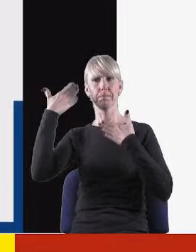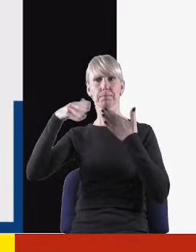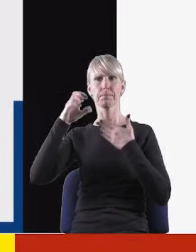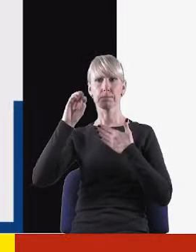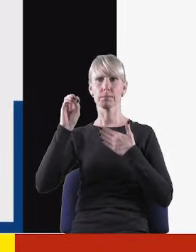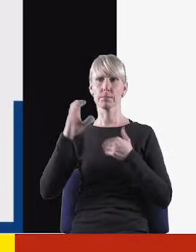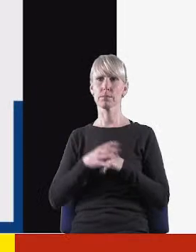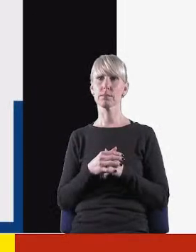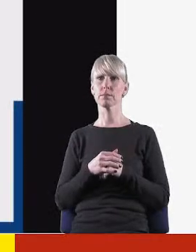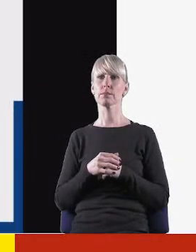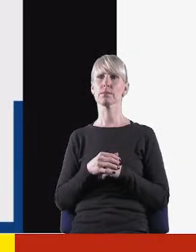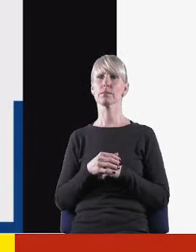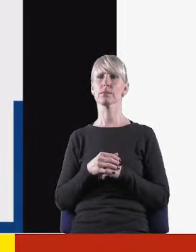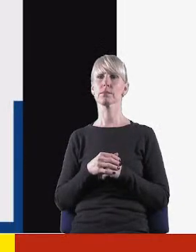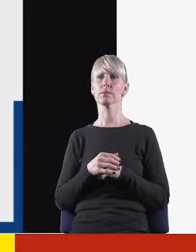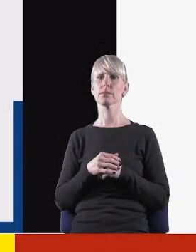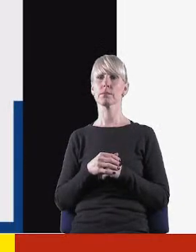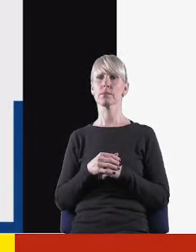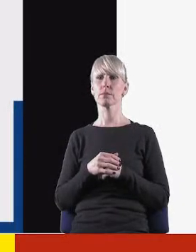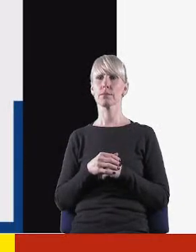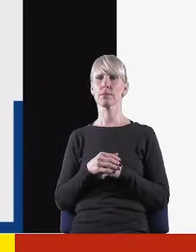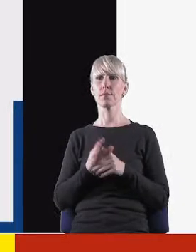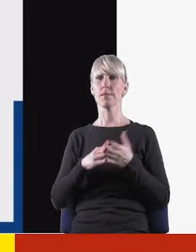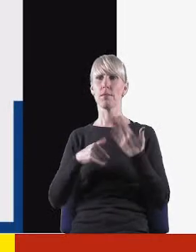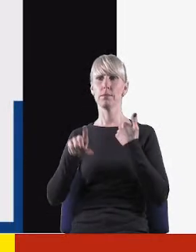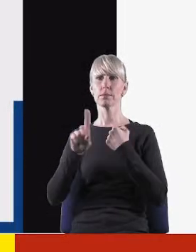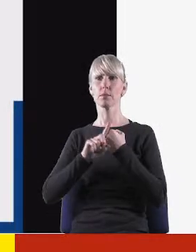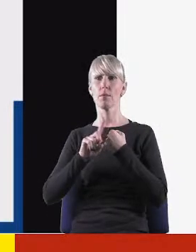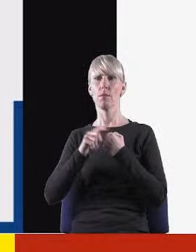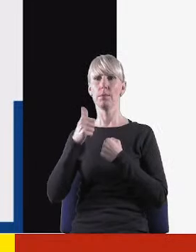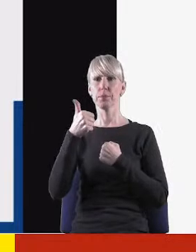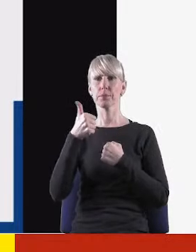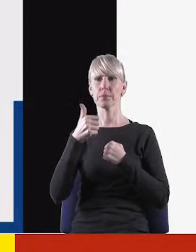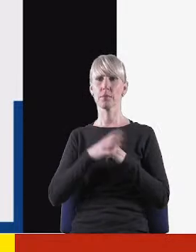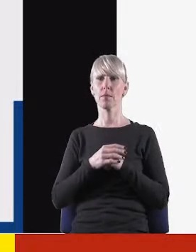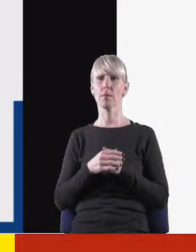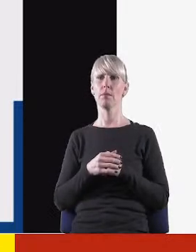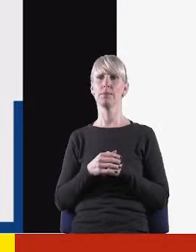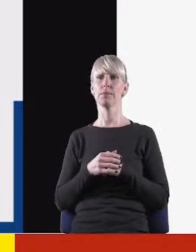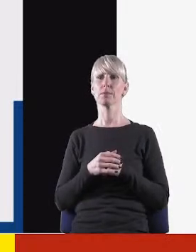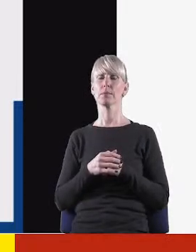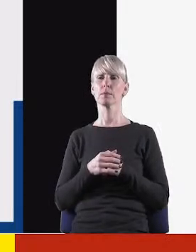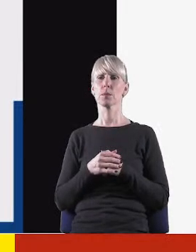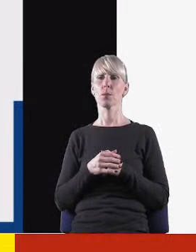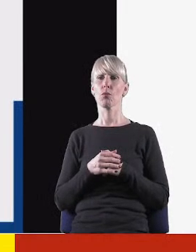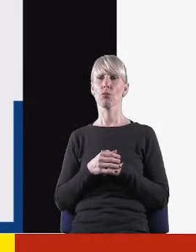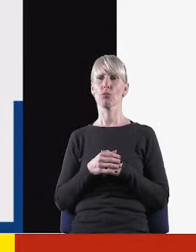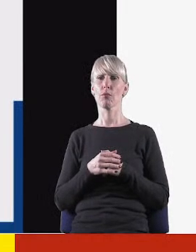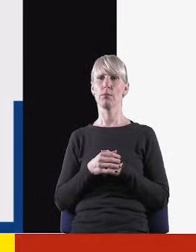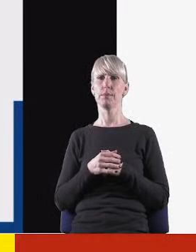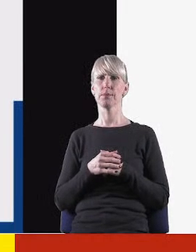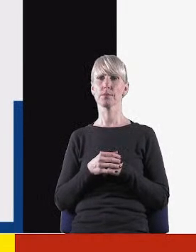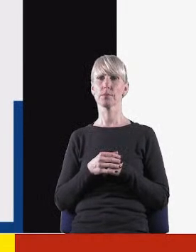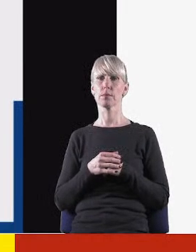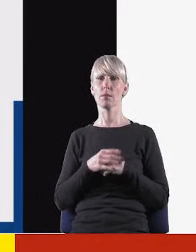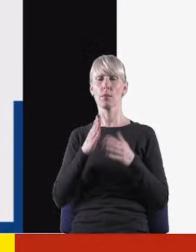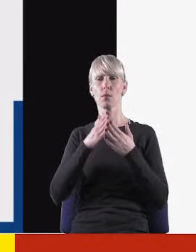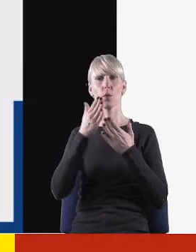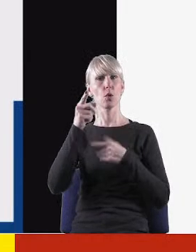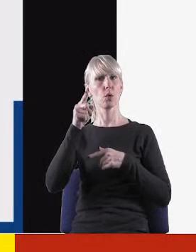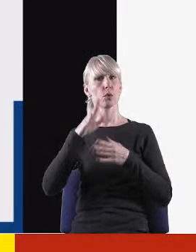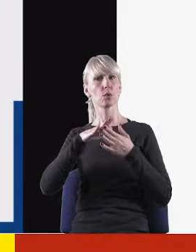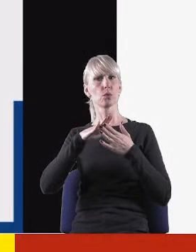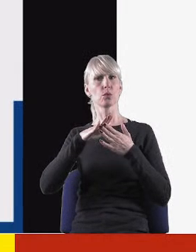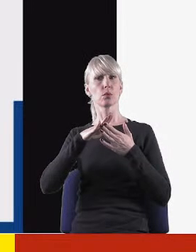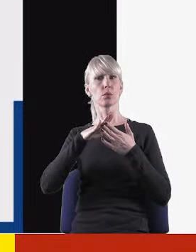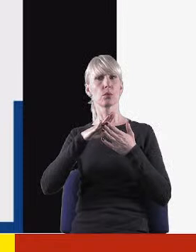pojawia. Poproszę o planszę numer 1. I tutaj na planszy macie państwo